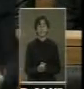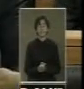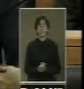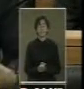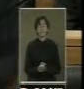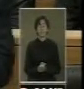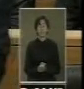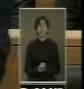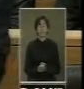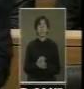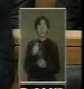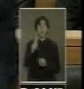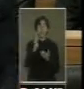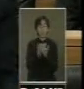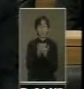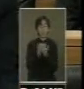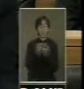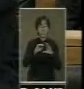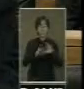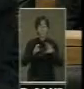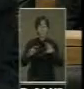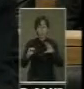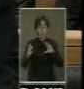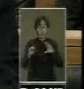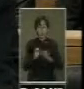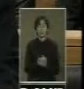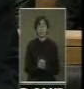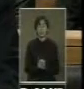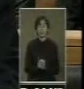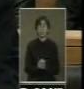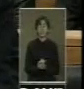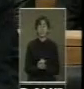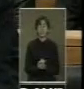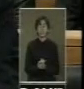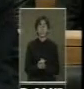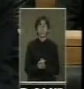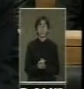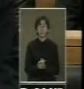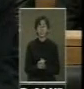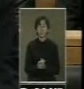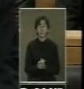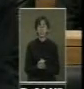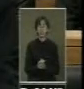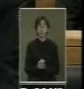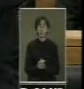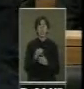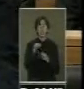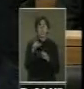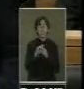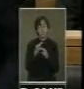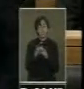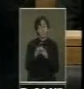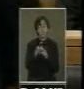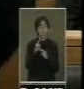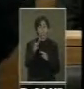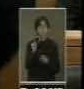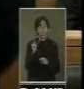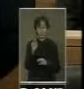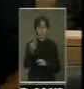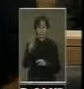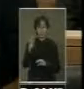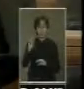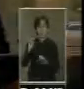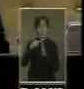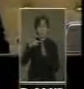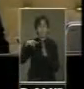ครับบริษัทที่โอนเงินผ่านนี ้ค นหน ึ่ งเป็นกรรมการคือนางสุพัชรีธรรมเพชรครับ